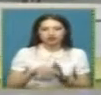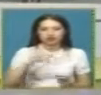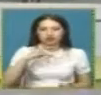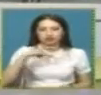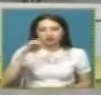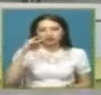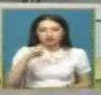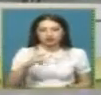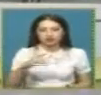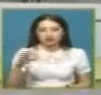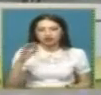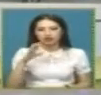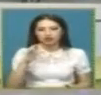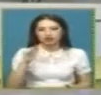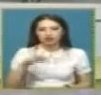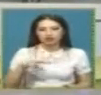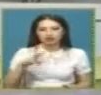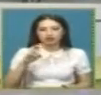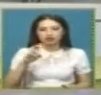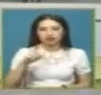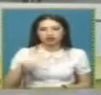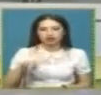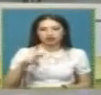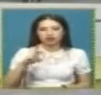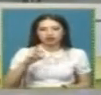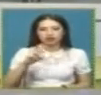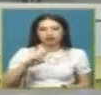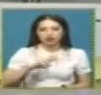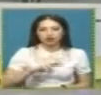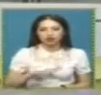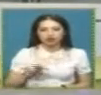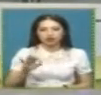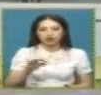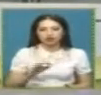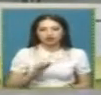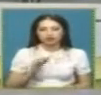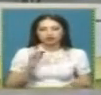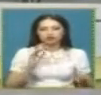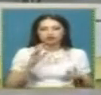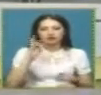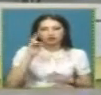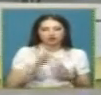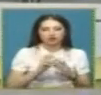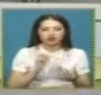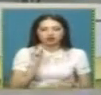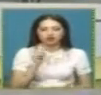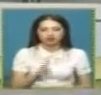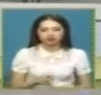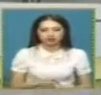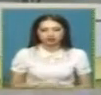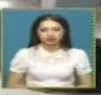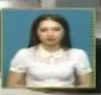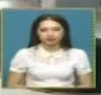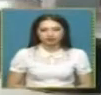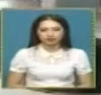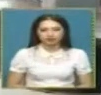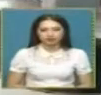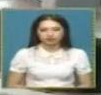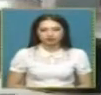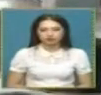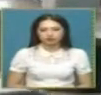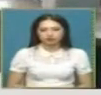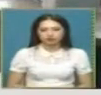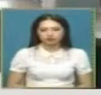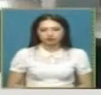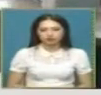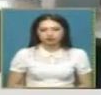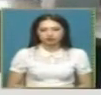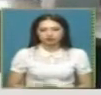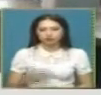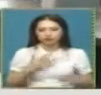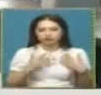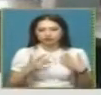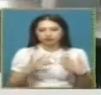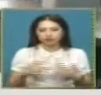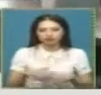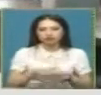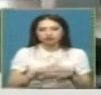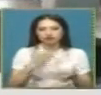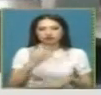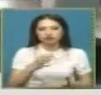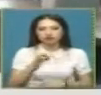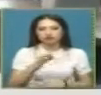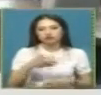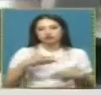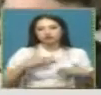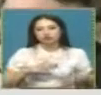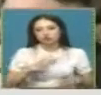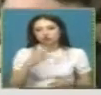Қазақстан Халықтар Ассамблеясының жылдық шараларын қалай ұйымдастыру керек деген сауалға тоқталды. Өнер халықтыкі, оны тудыратын